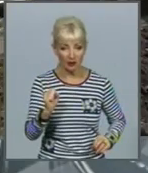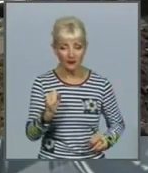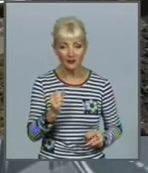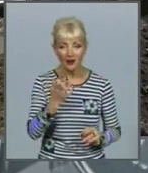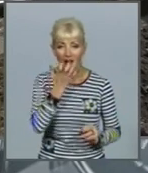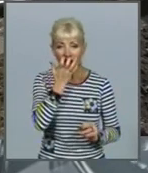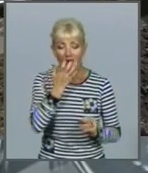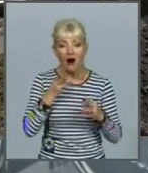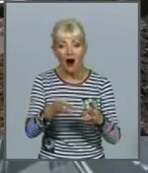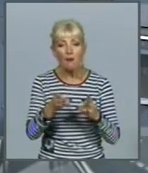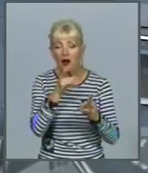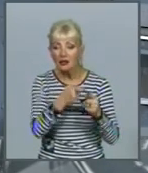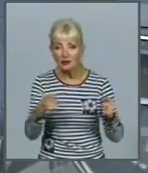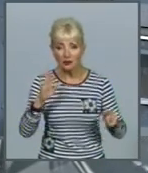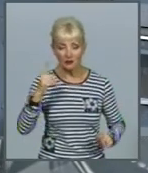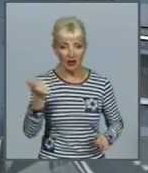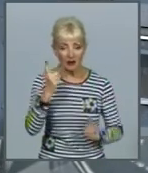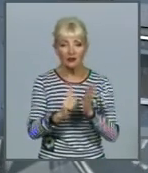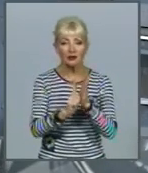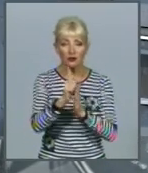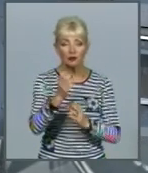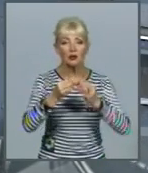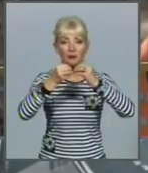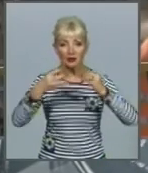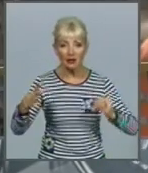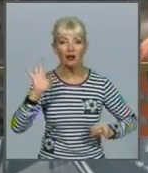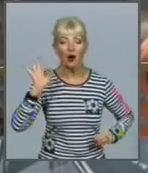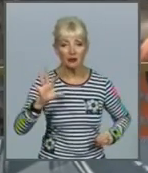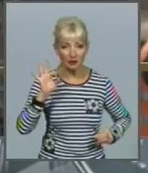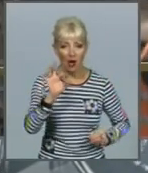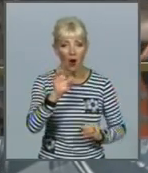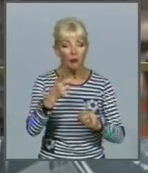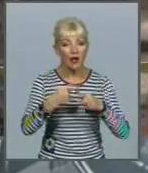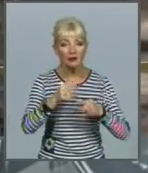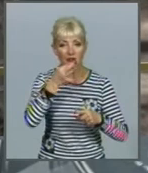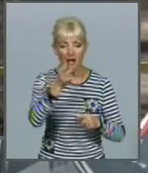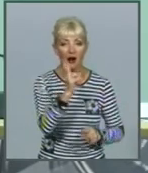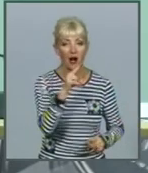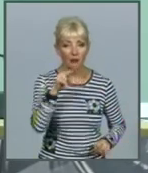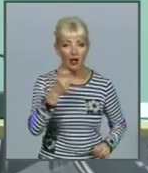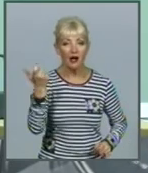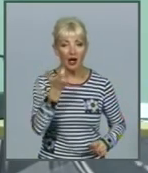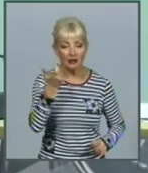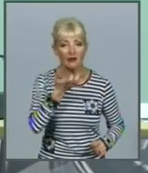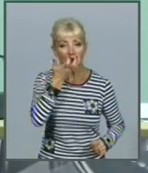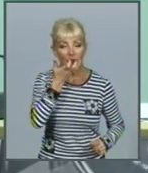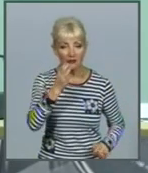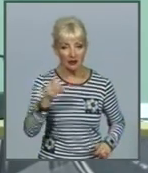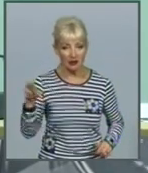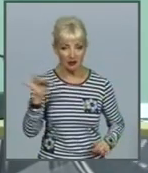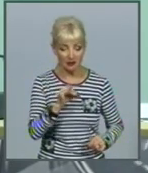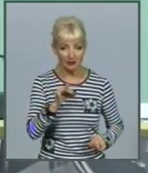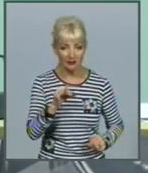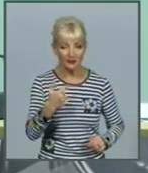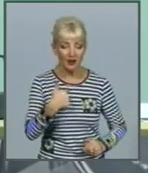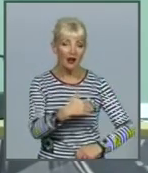Опалювальний сезон у Харкові розпочнеться 15 жовтня. Про це повідомили УКП «Харківські теплові мережі». Хочу заявити про